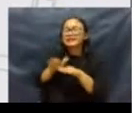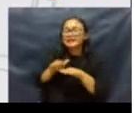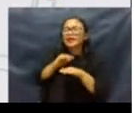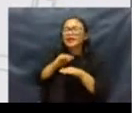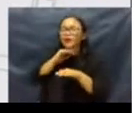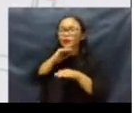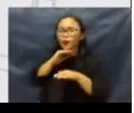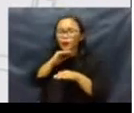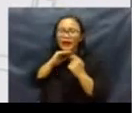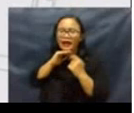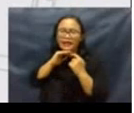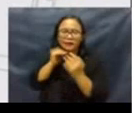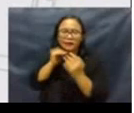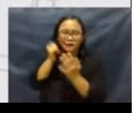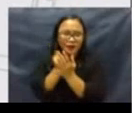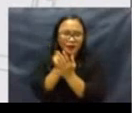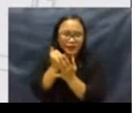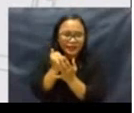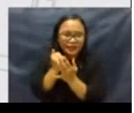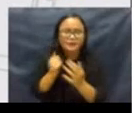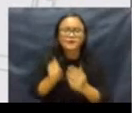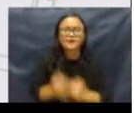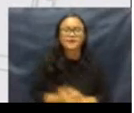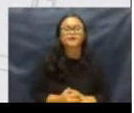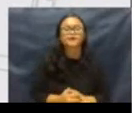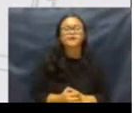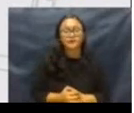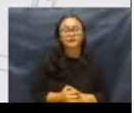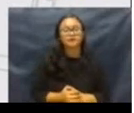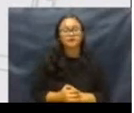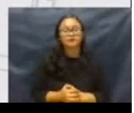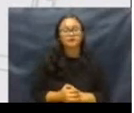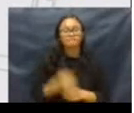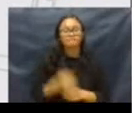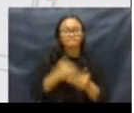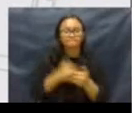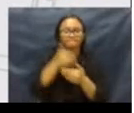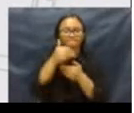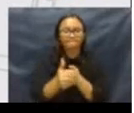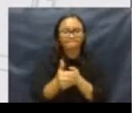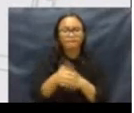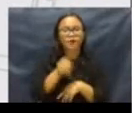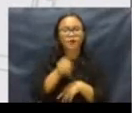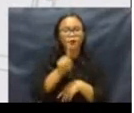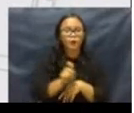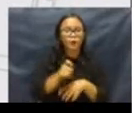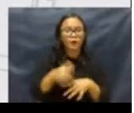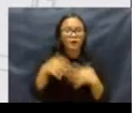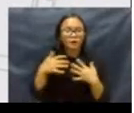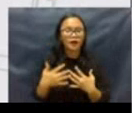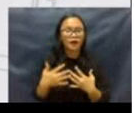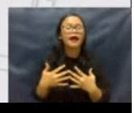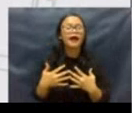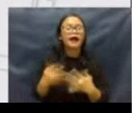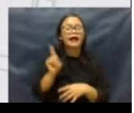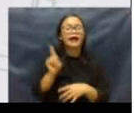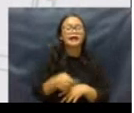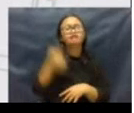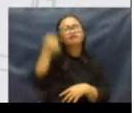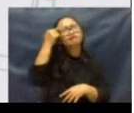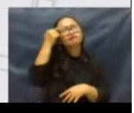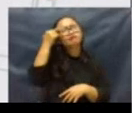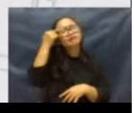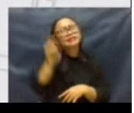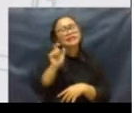Nah, saya akan masuk ke bagian yang berikutnya. Kita perlu punya sebuah trik untuk membuat berpikir